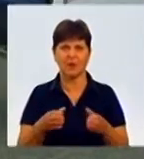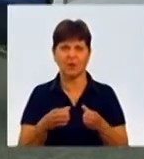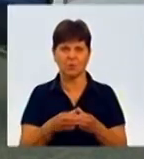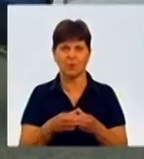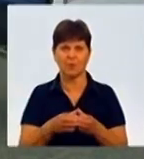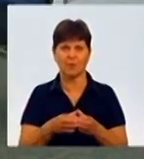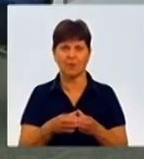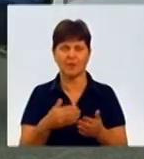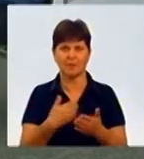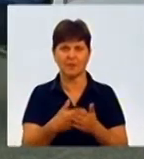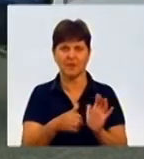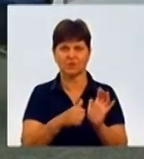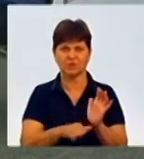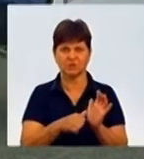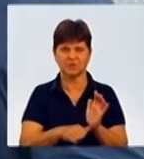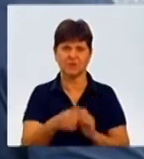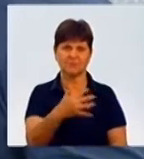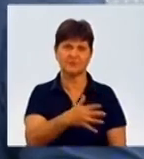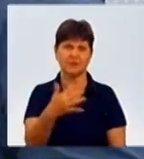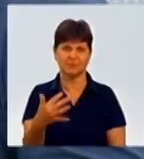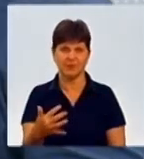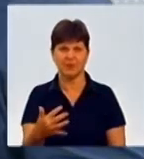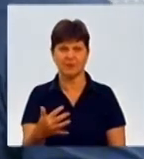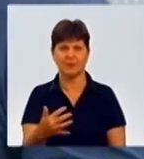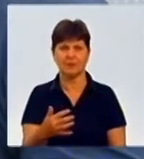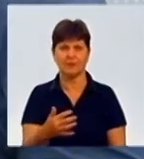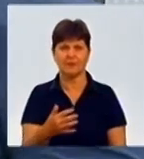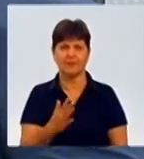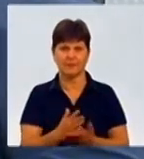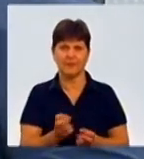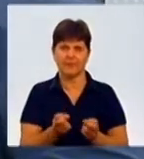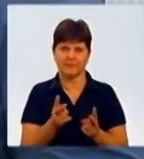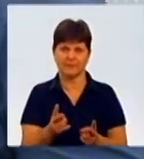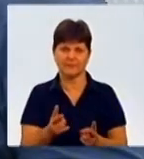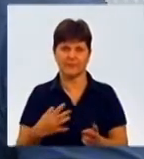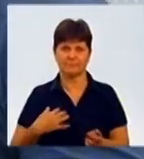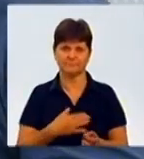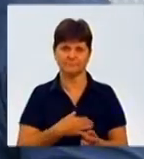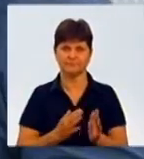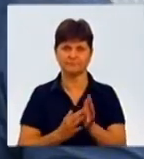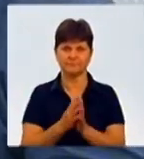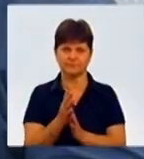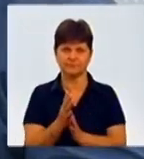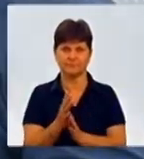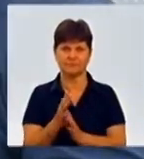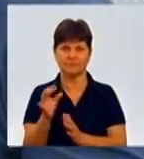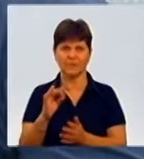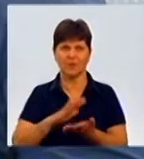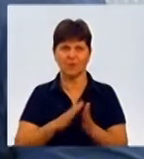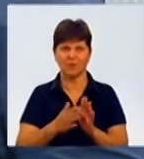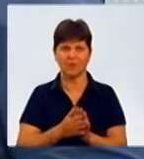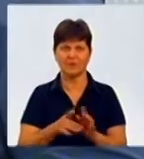близько 60 років, 55, ризик виникнення раку молочної залози зростає. Особливо то і обумовлено проведенням